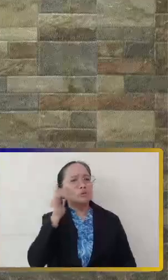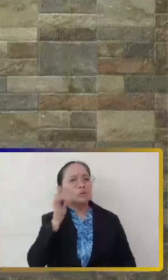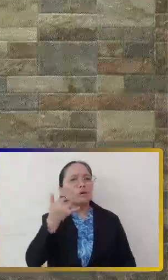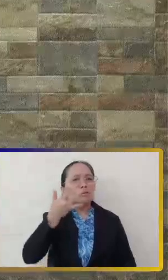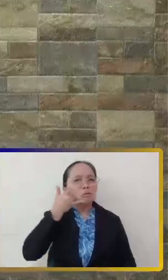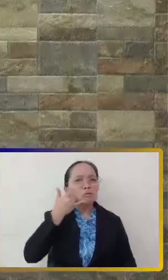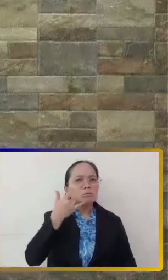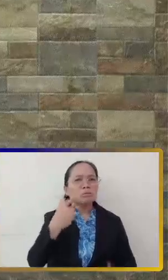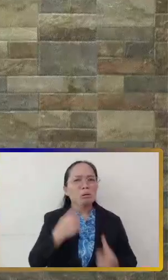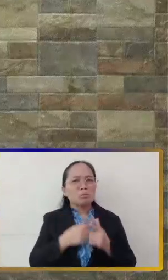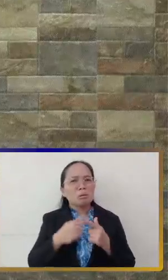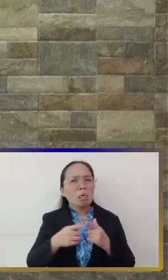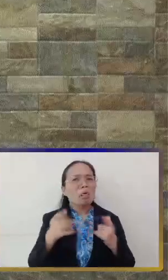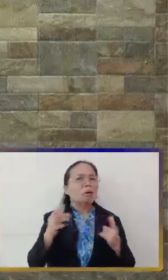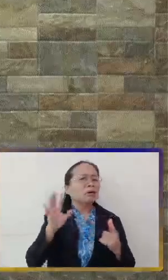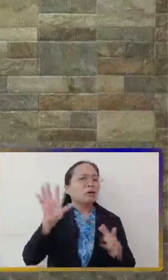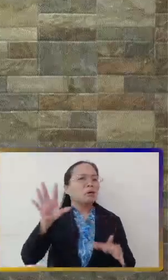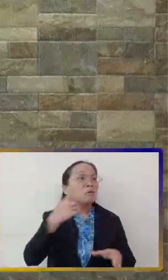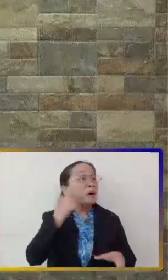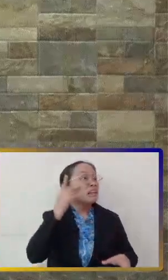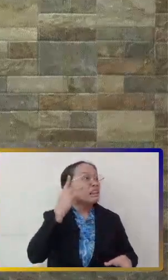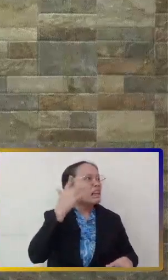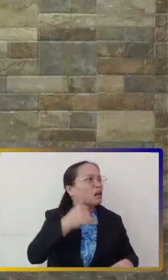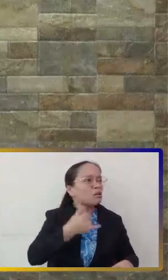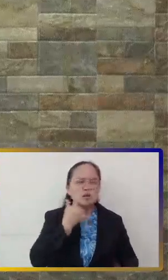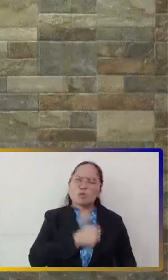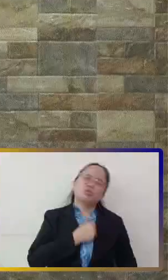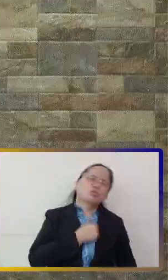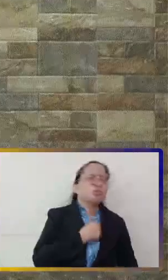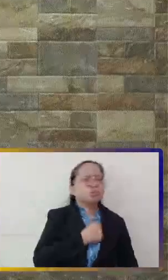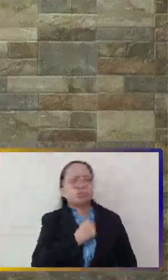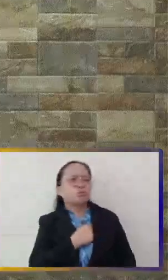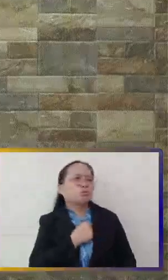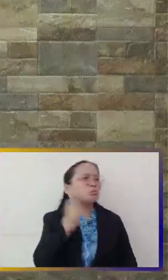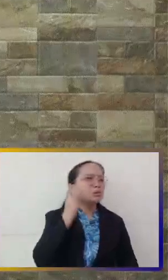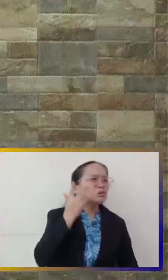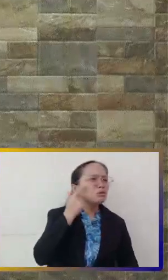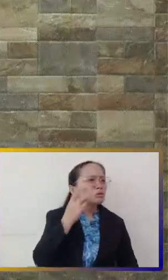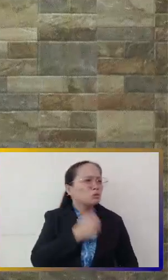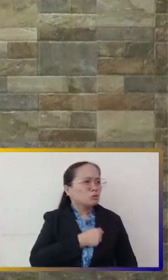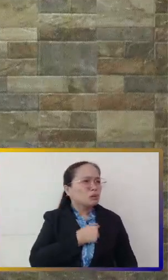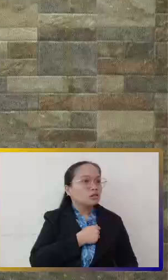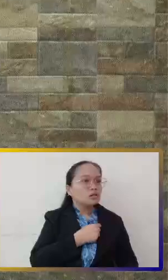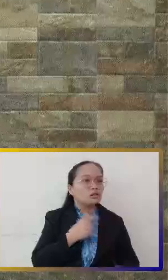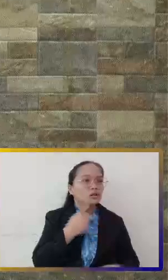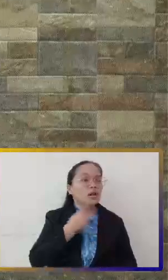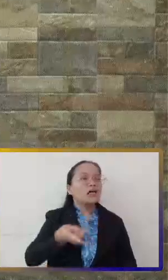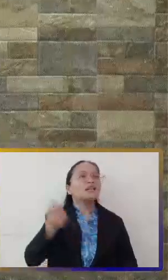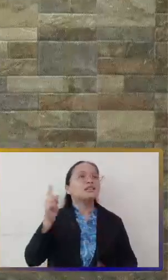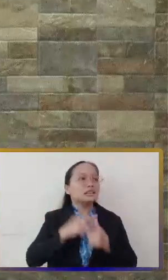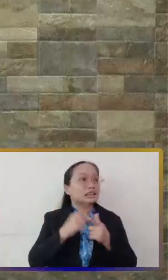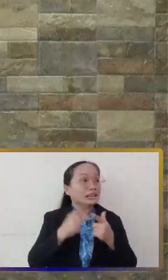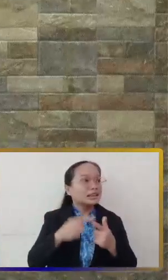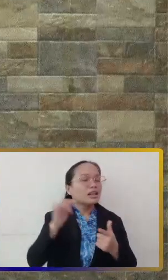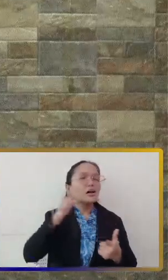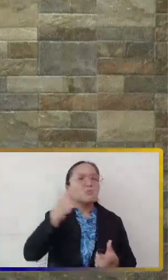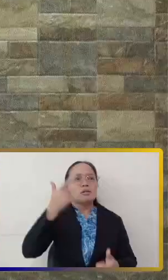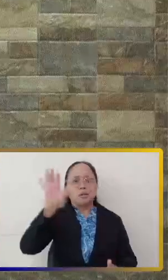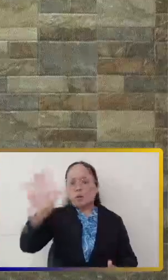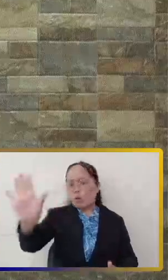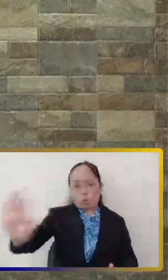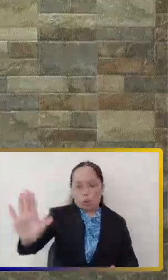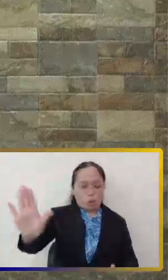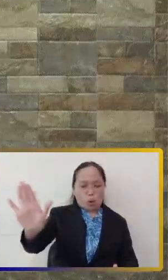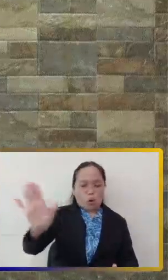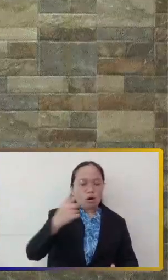kita sinabihan pumunta sa... Sabi ko, no, wag na tayo dito magsiyan. May gustong mangyari ang Diyos dito kaya pinahintulutan to.